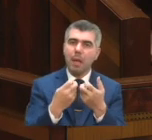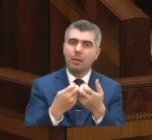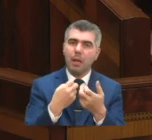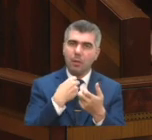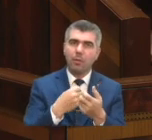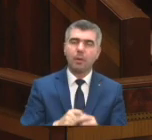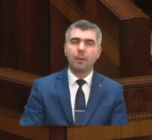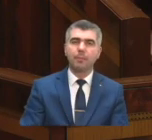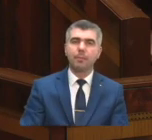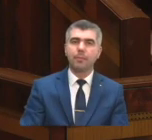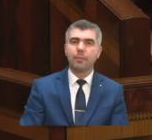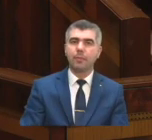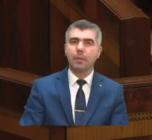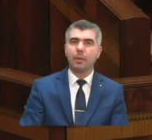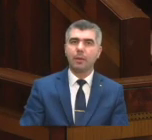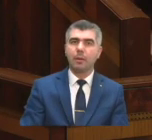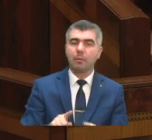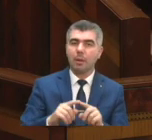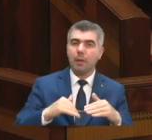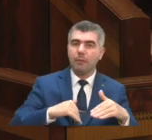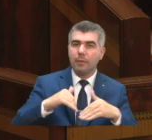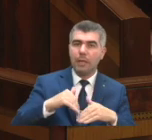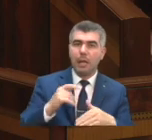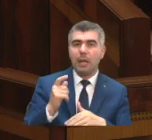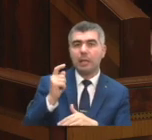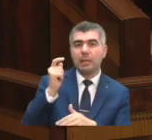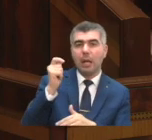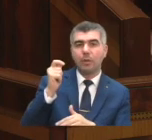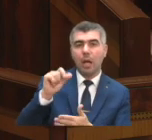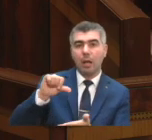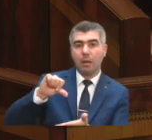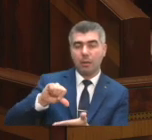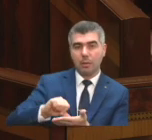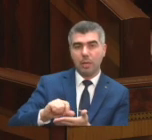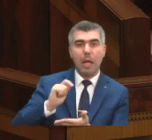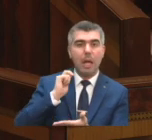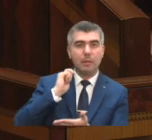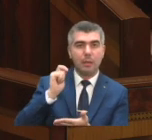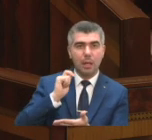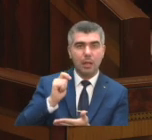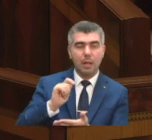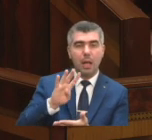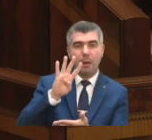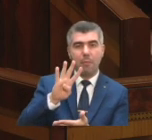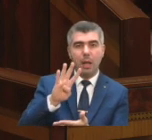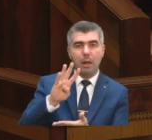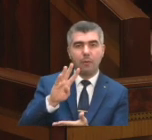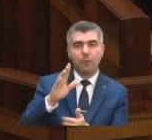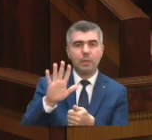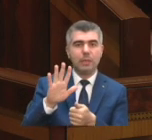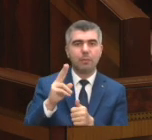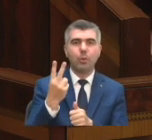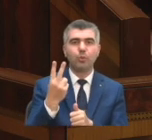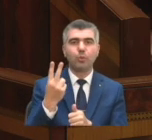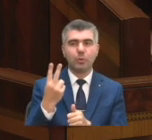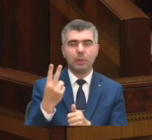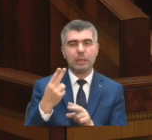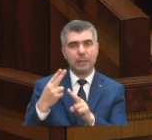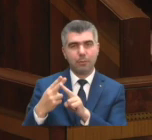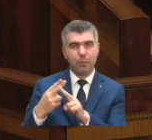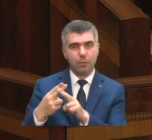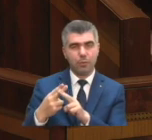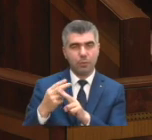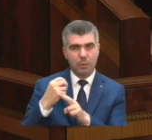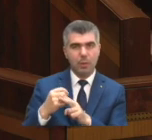الطريق الإقليمية ديال في طنجة، في إقليم طنجة أصيلة، اللي الرقم ديالها 4602 واللي هي المدخل